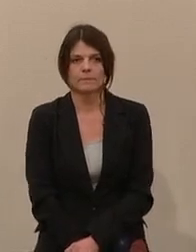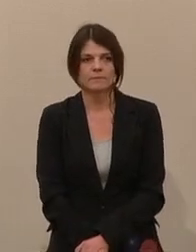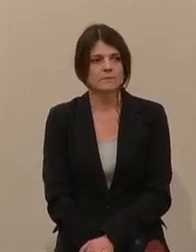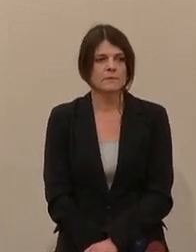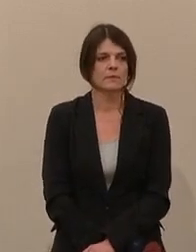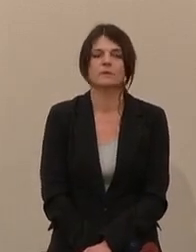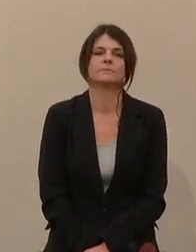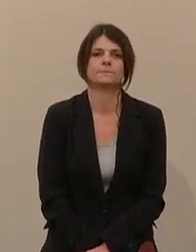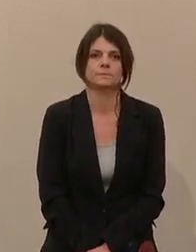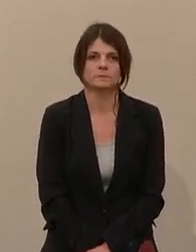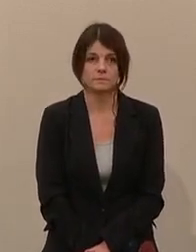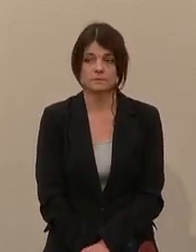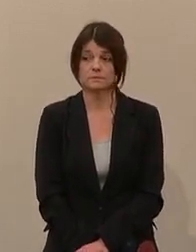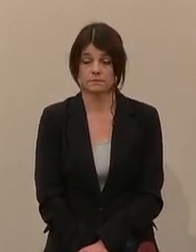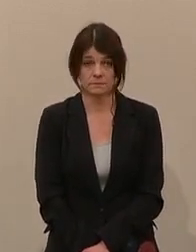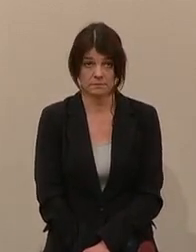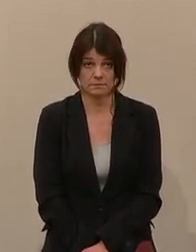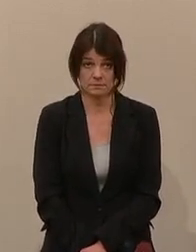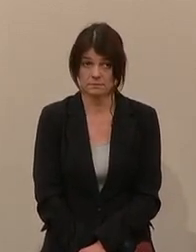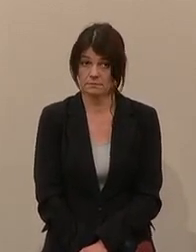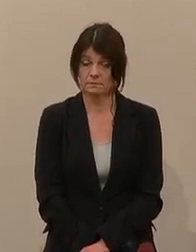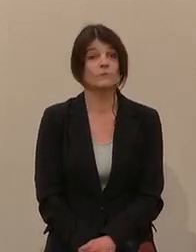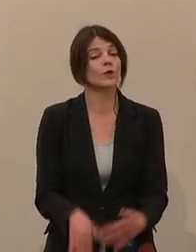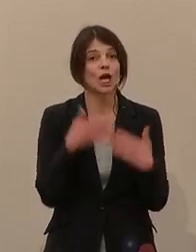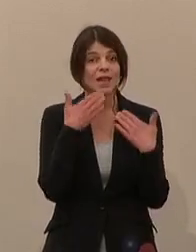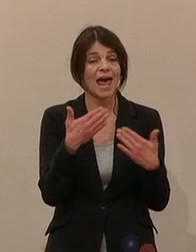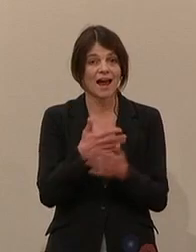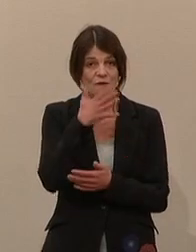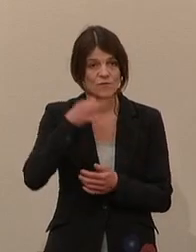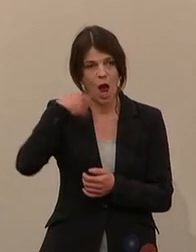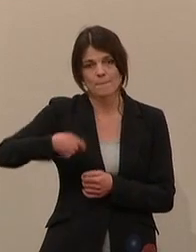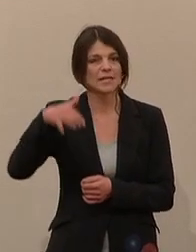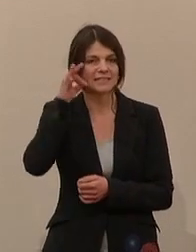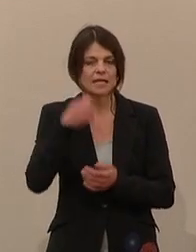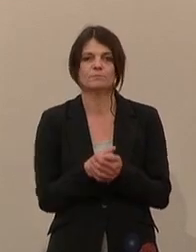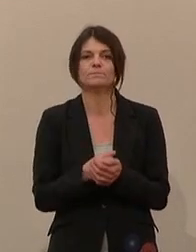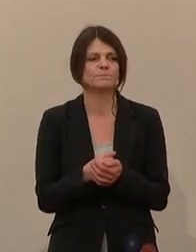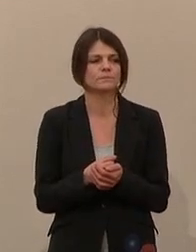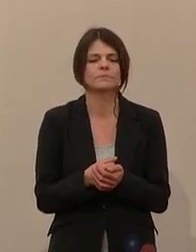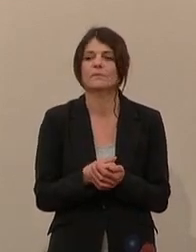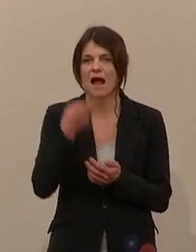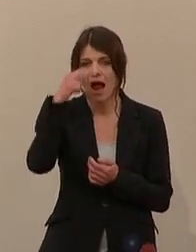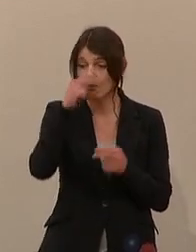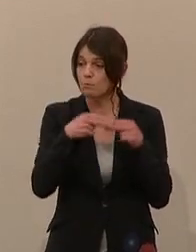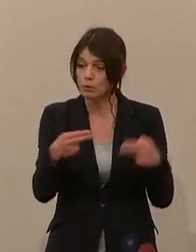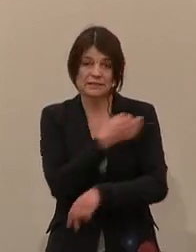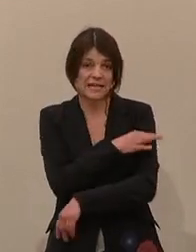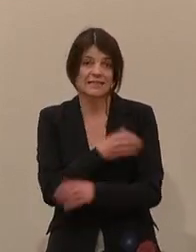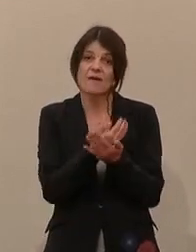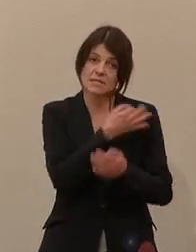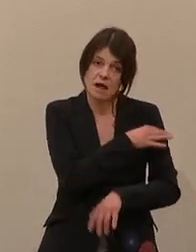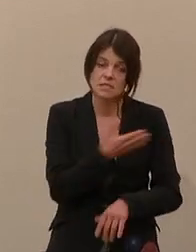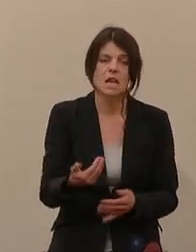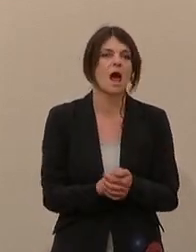Als nächster am Wort Werner Herbert. Er ist Sprecher für öffentlichen Dienst bei der FPÖ. Frau Präsidentin, Herr Bundeskanzler, Herr